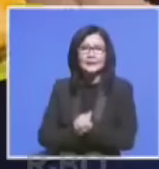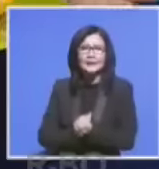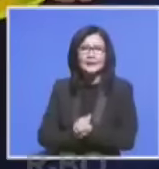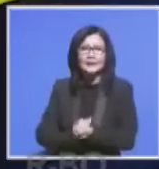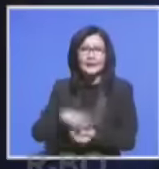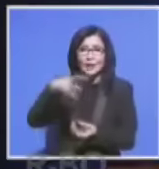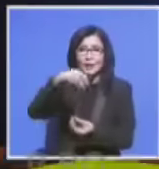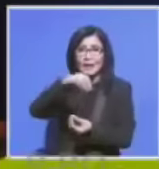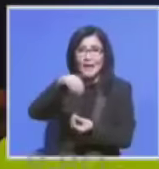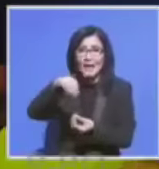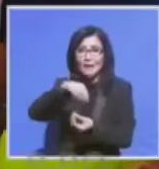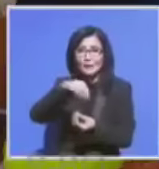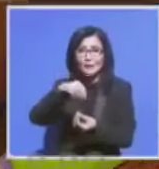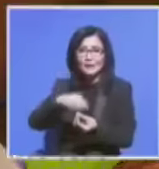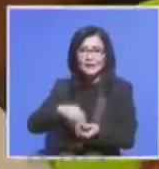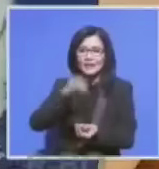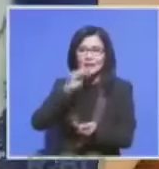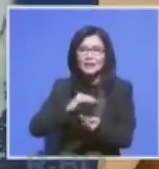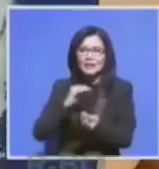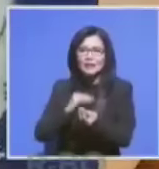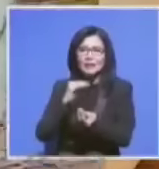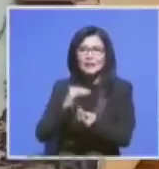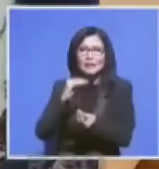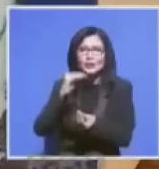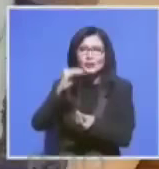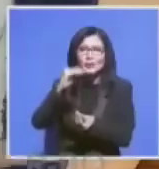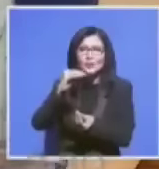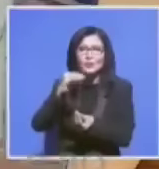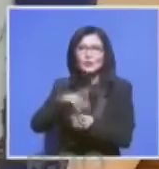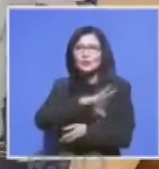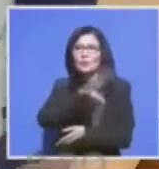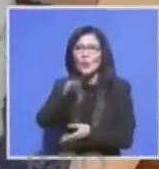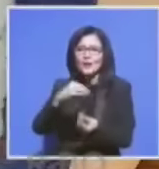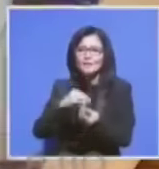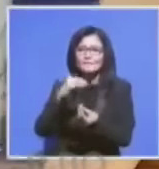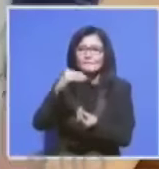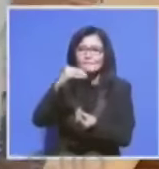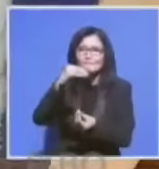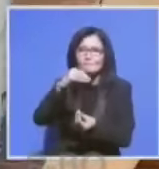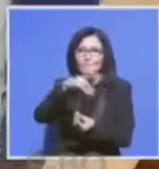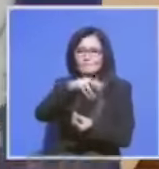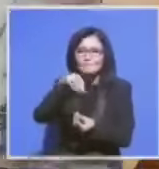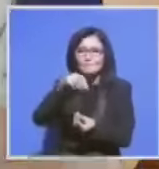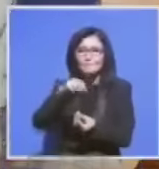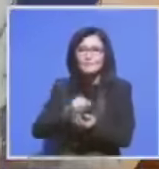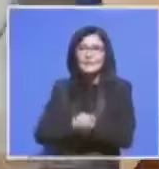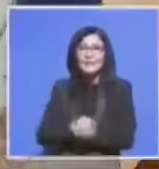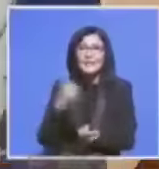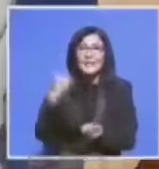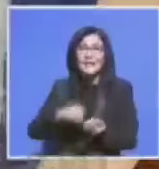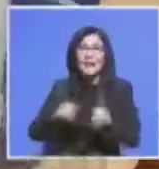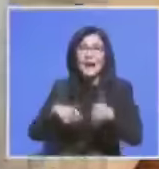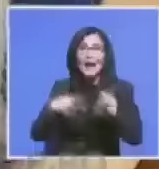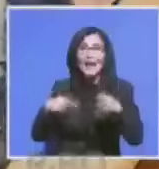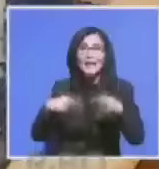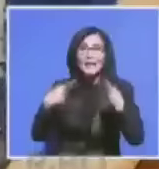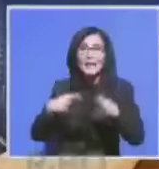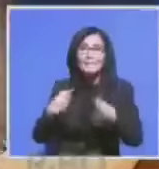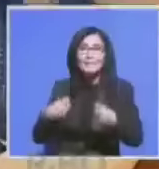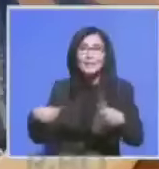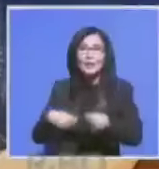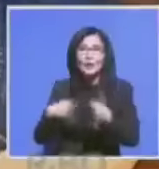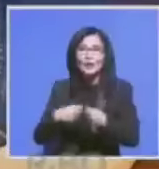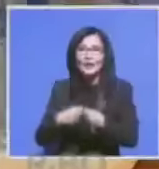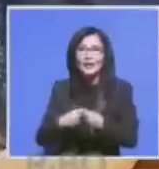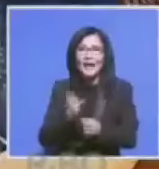Susun ayam suwir, telur, udang, dan pete balado. Juga mie goreng ya. Hey, jangan lupa